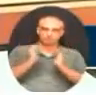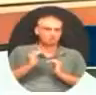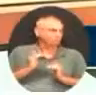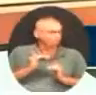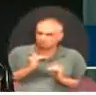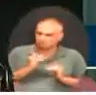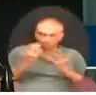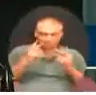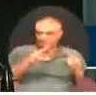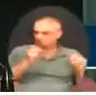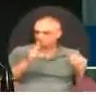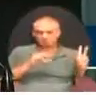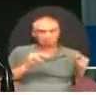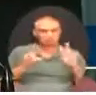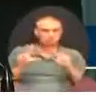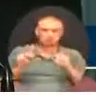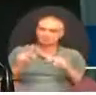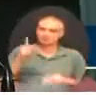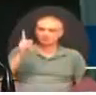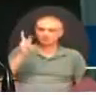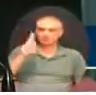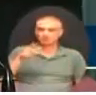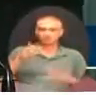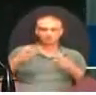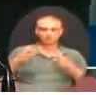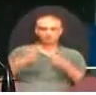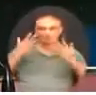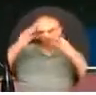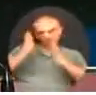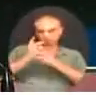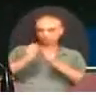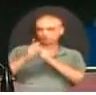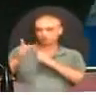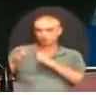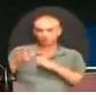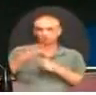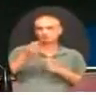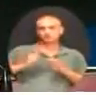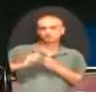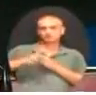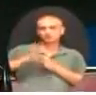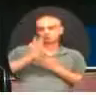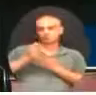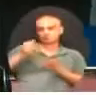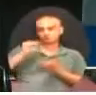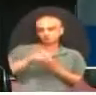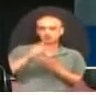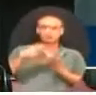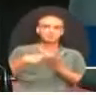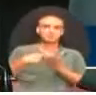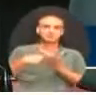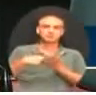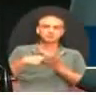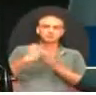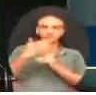לא, מספר המקומות הוא די דומה, רק שם יש תאי כבוד שכבר שילמו עליהם, וספונסרים שכבר שילמו, אז הם היו צריכים פיצוי.